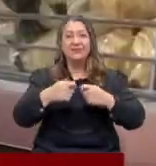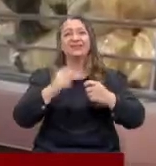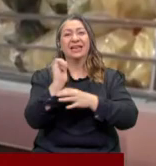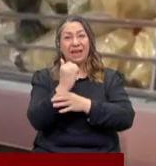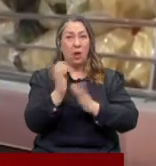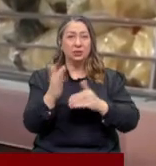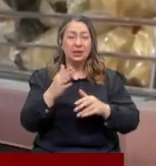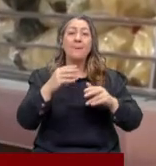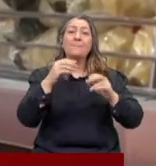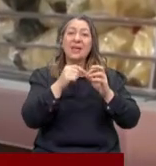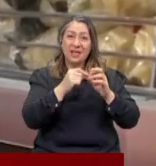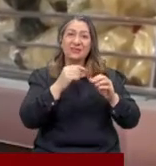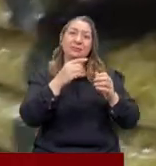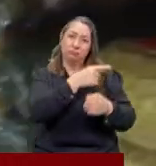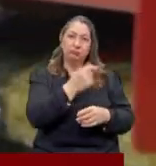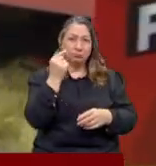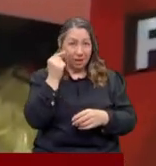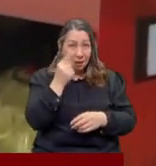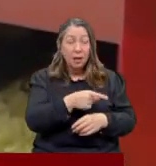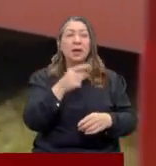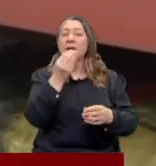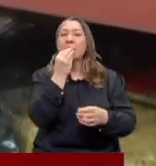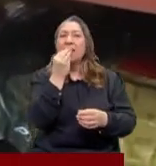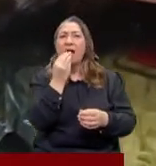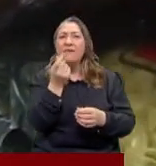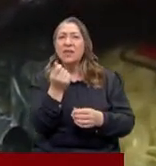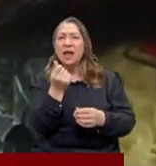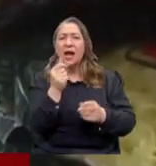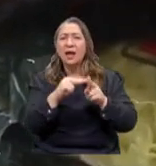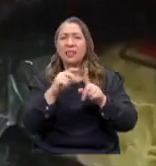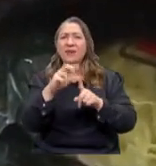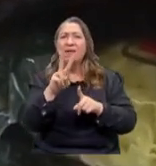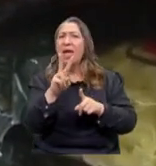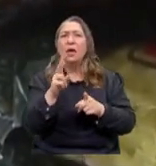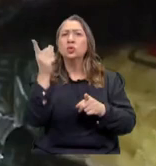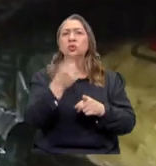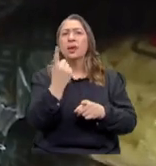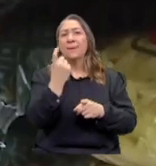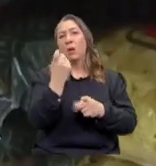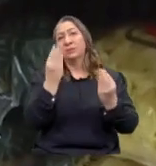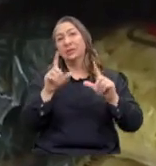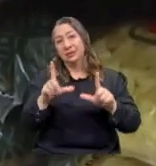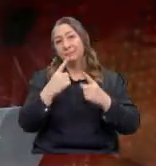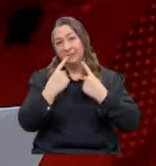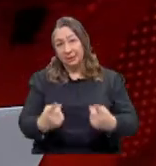Bendevi Palandöken de iktidara gıda fiyatlarındaki KDV'nin %1'e indirilmesi çağrısını yaptı.